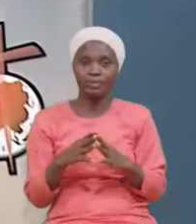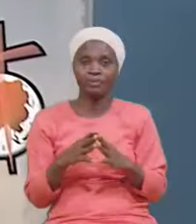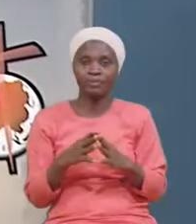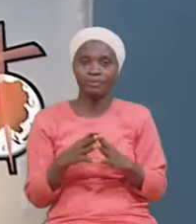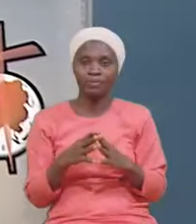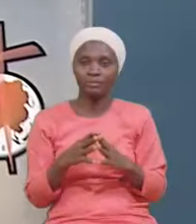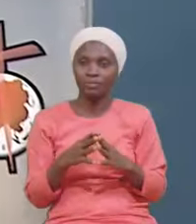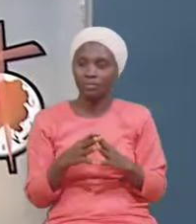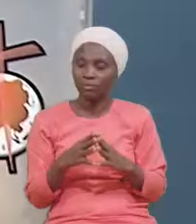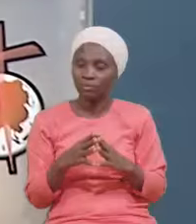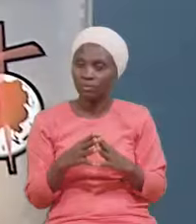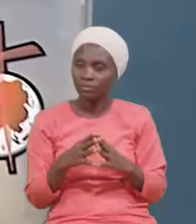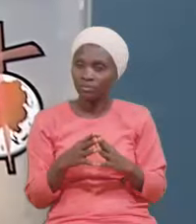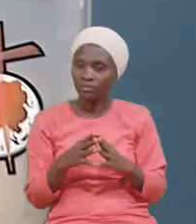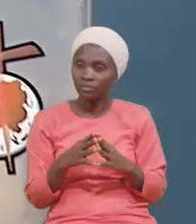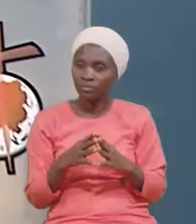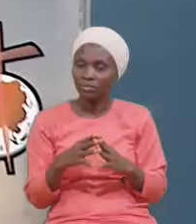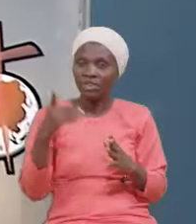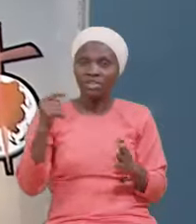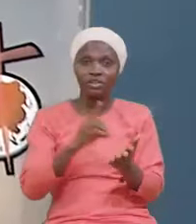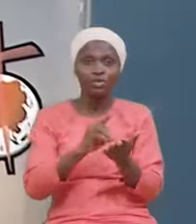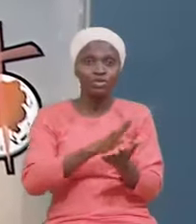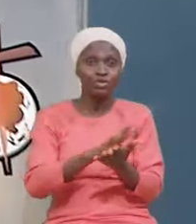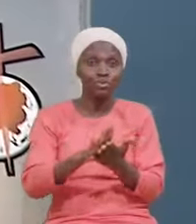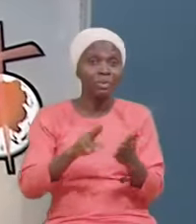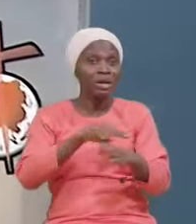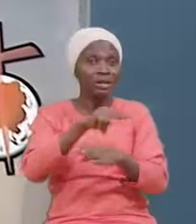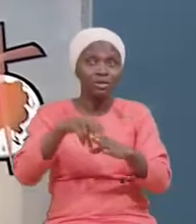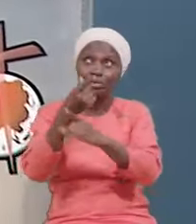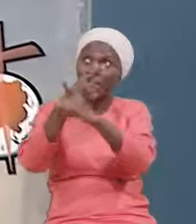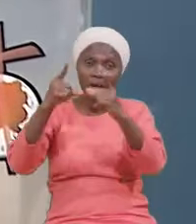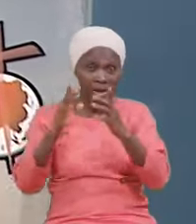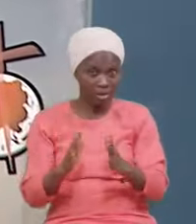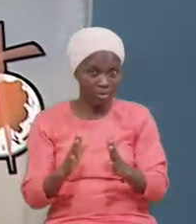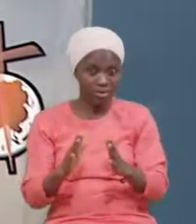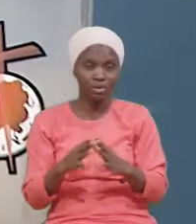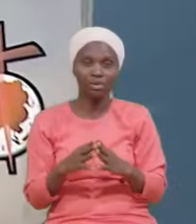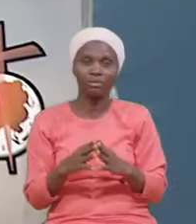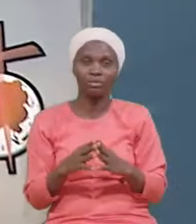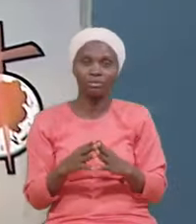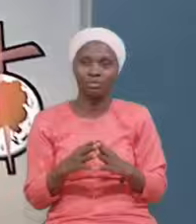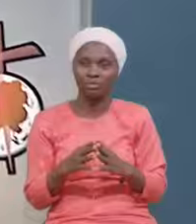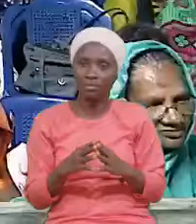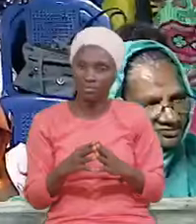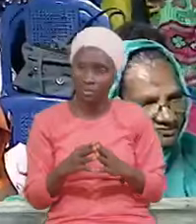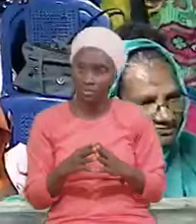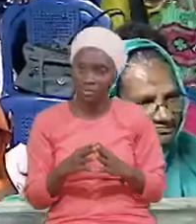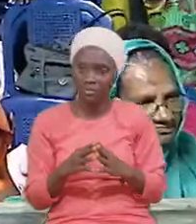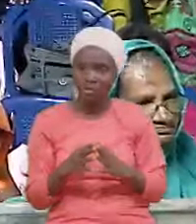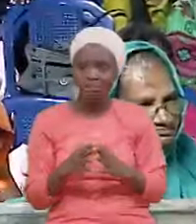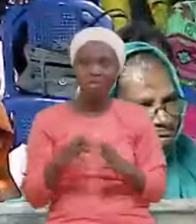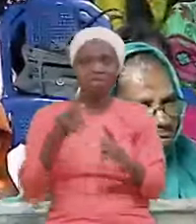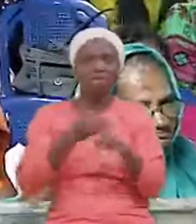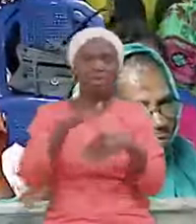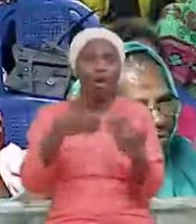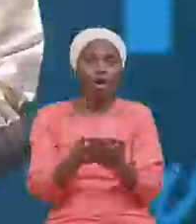పెట్టుకోండి, ఆయన స్వాతంత్రం ఇచ్చేవాడు. సూపర్ నాచురల్ లైబ్రేటర్. ప్రకృతికి అతీతమైన విడుదల ఇచ్చేవాడు. ఆల్